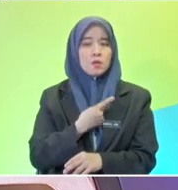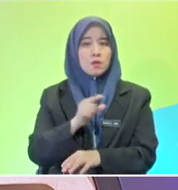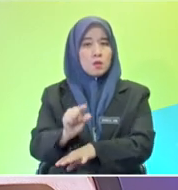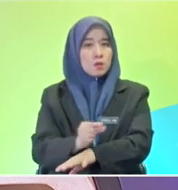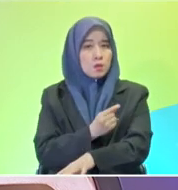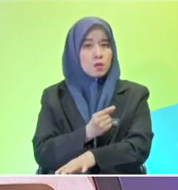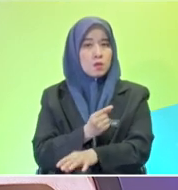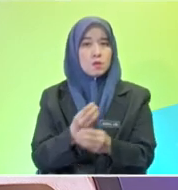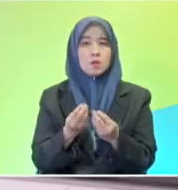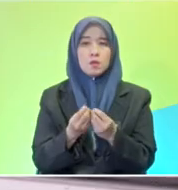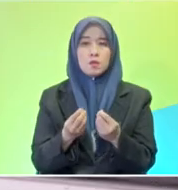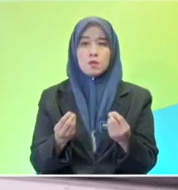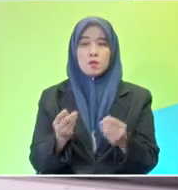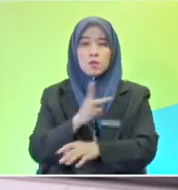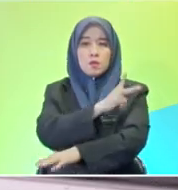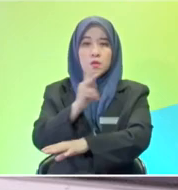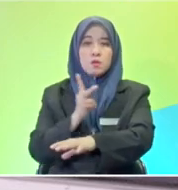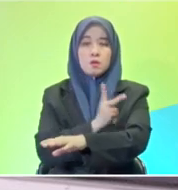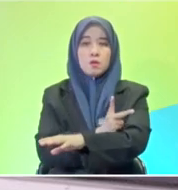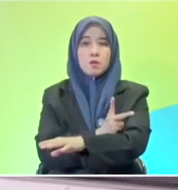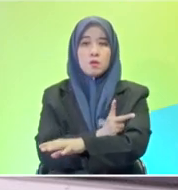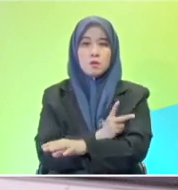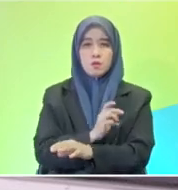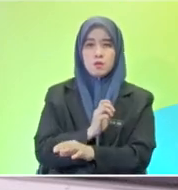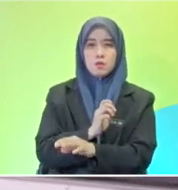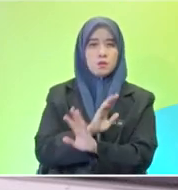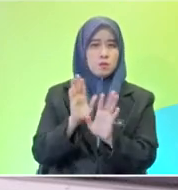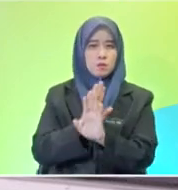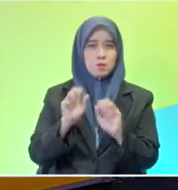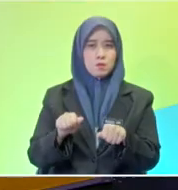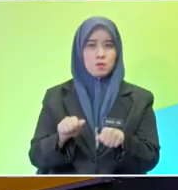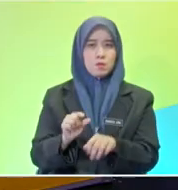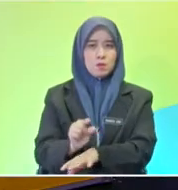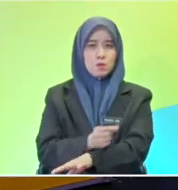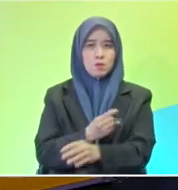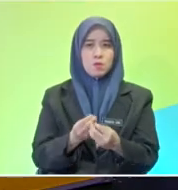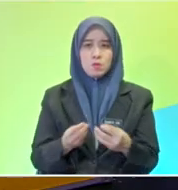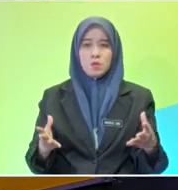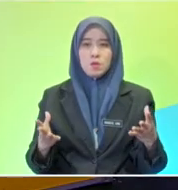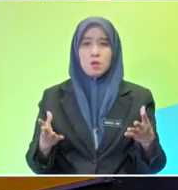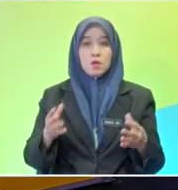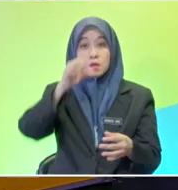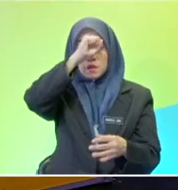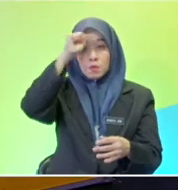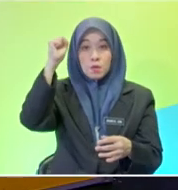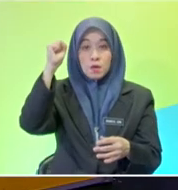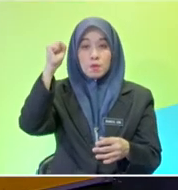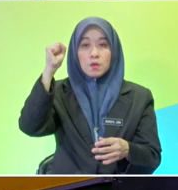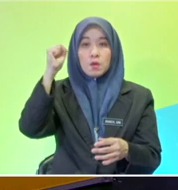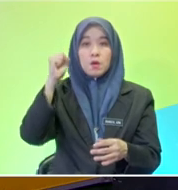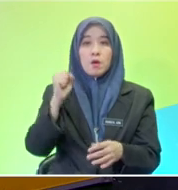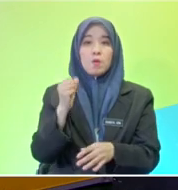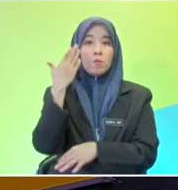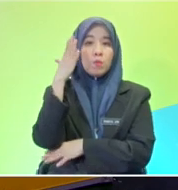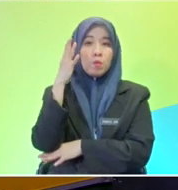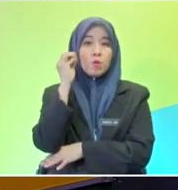kebun. Tak boleh ya guna pasir? Ha, sebab pokok bunga ni dia memerlukan kandungan tanah